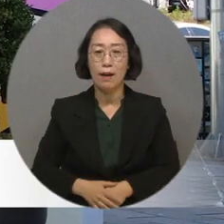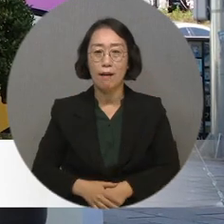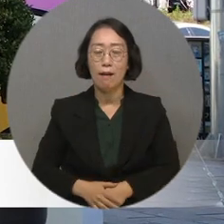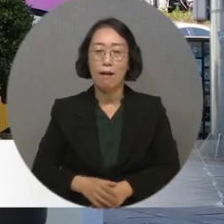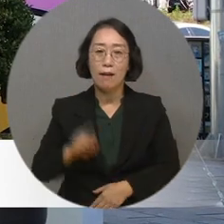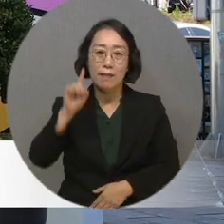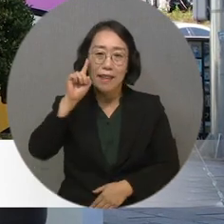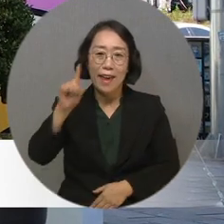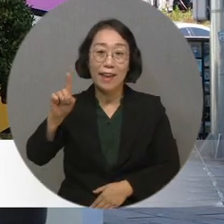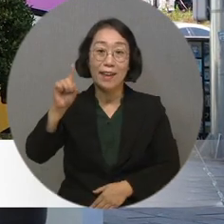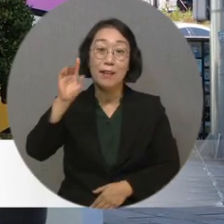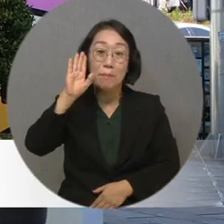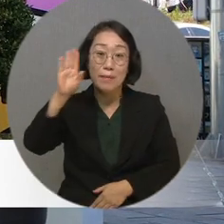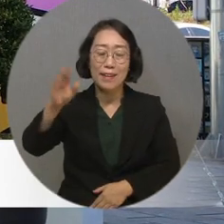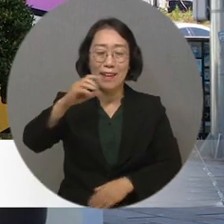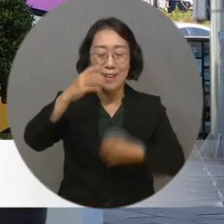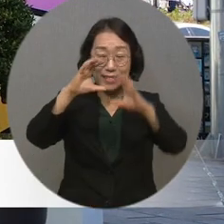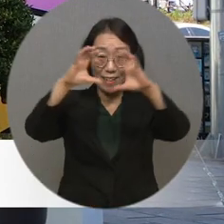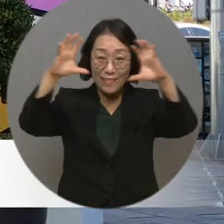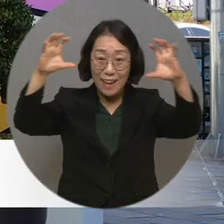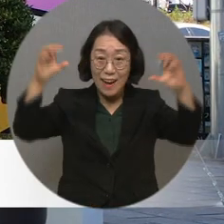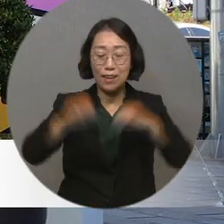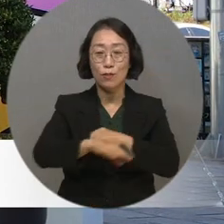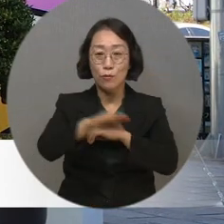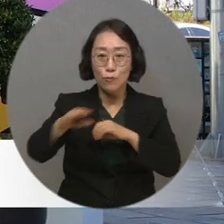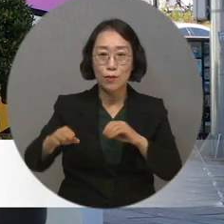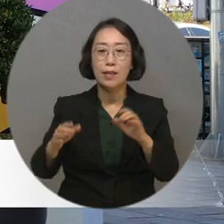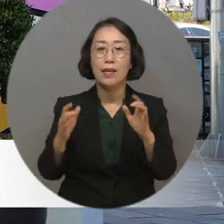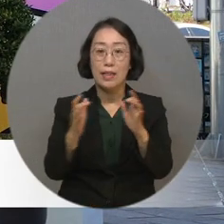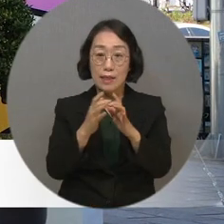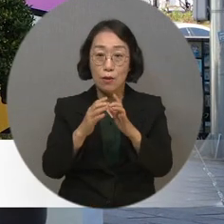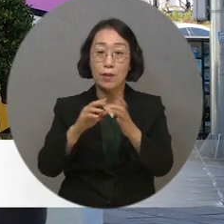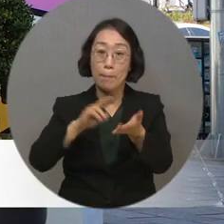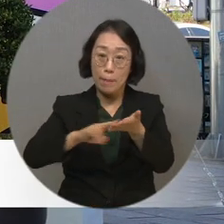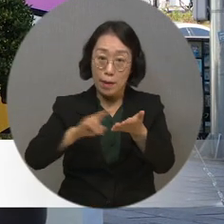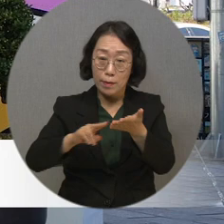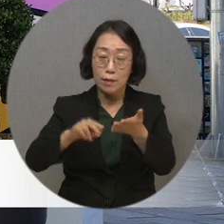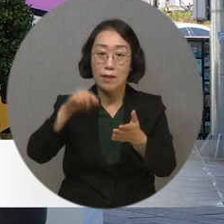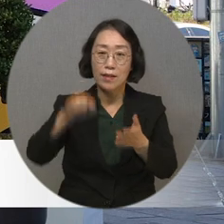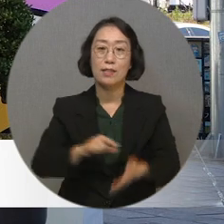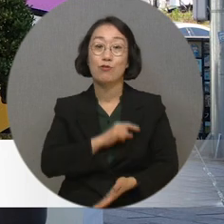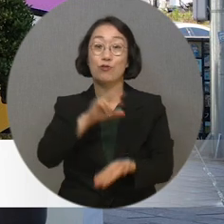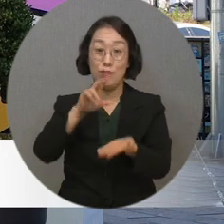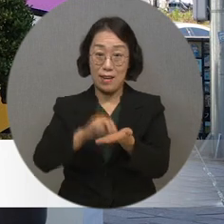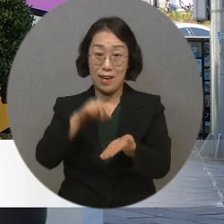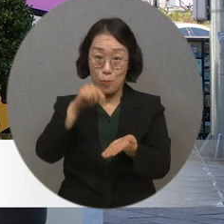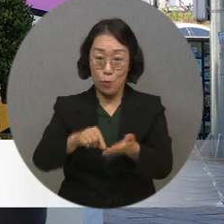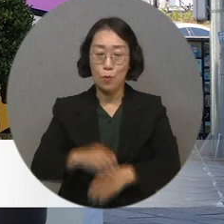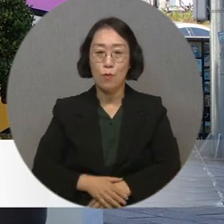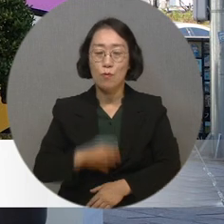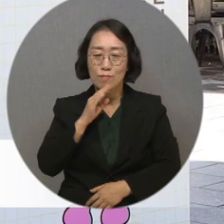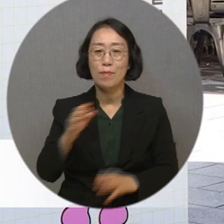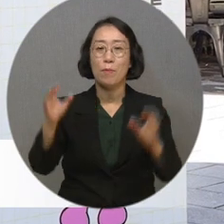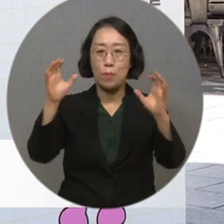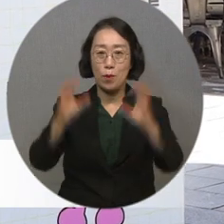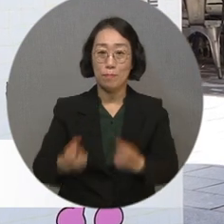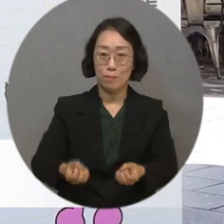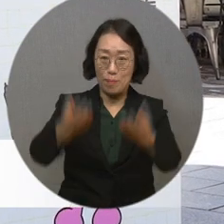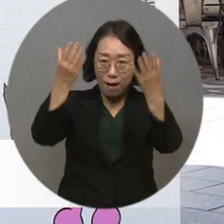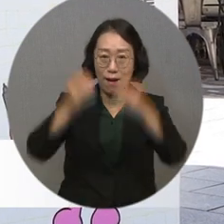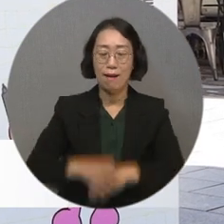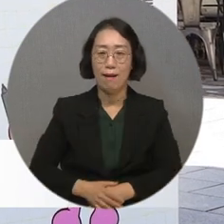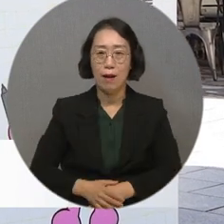내일을 상상하는 우리 곁에 웹툰을 주제로 제1회 전남 웹툰 페스티벌이 열렸습니다.